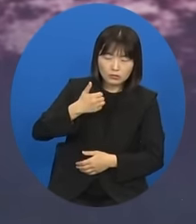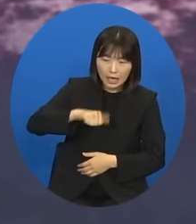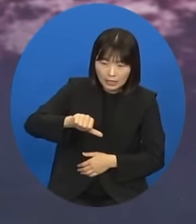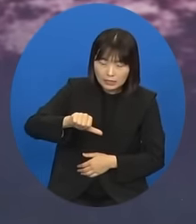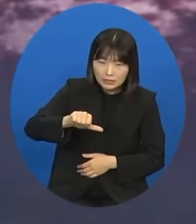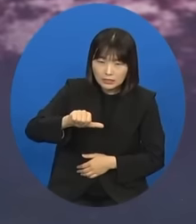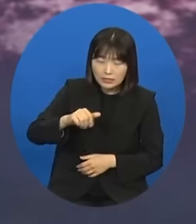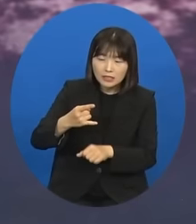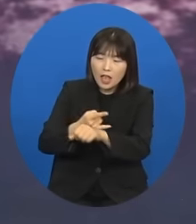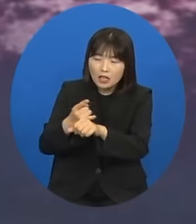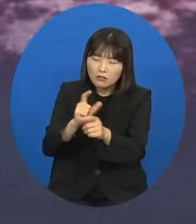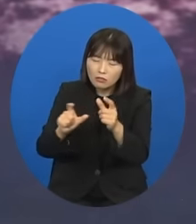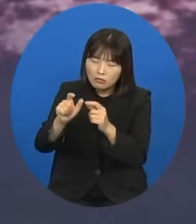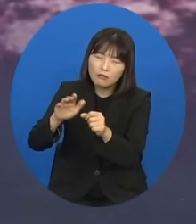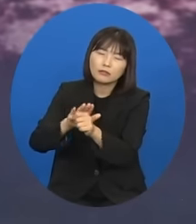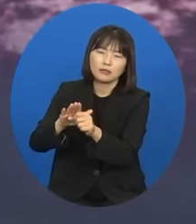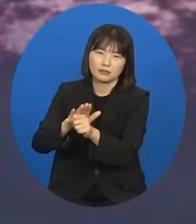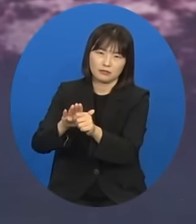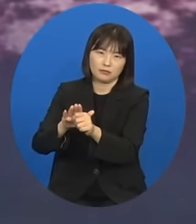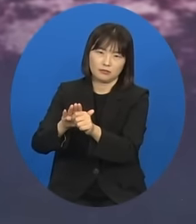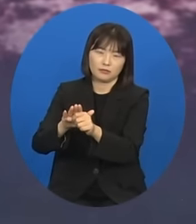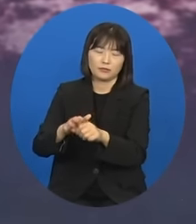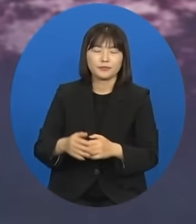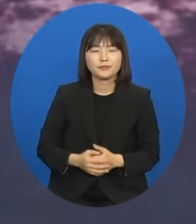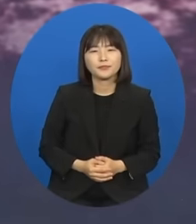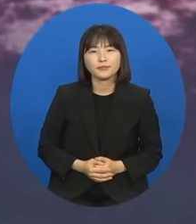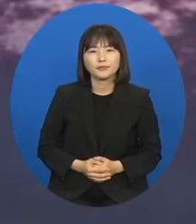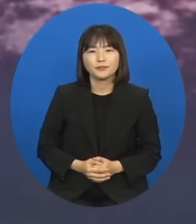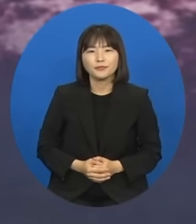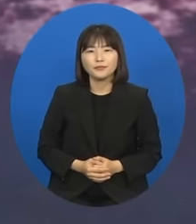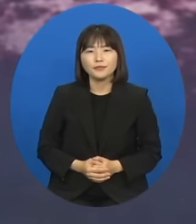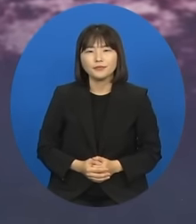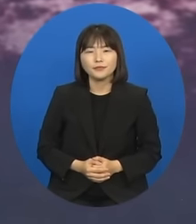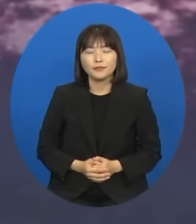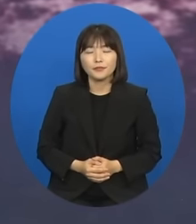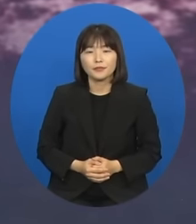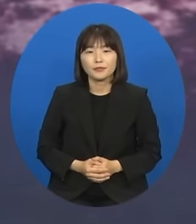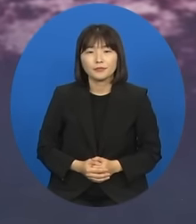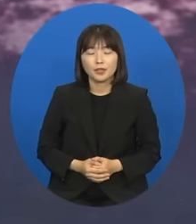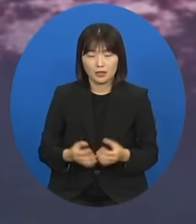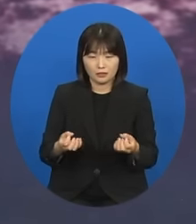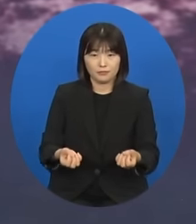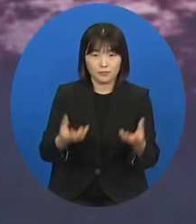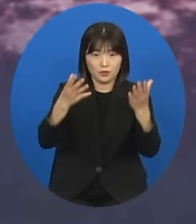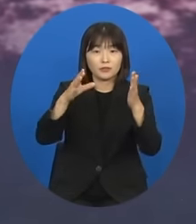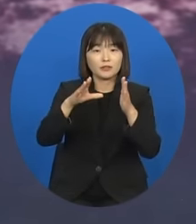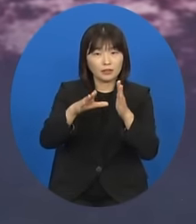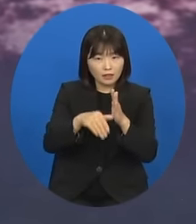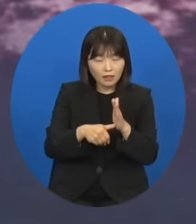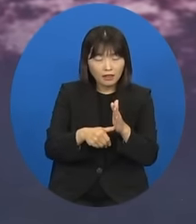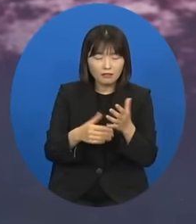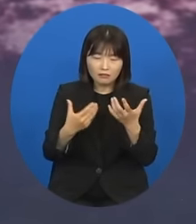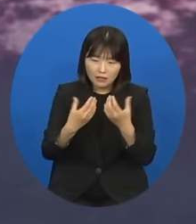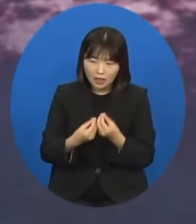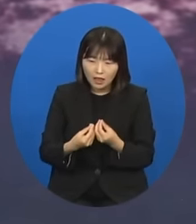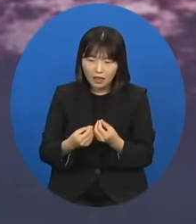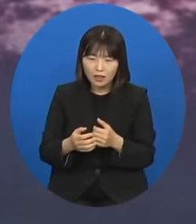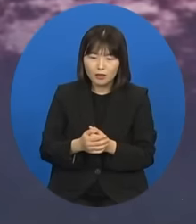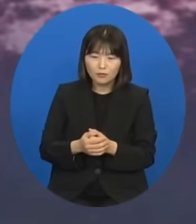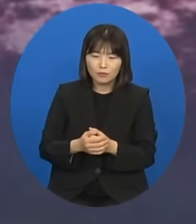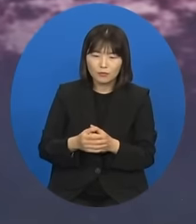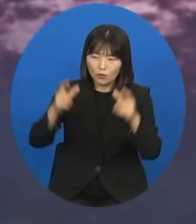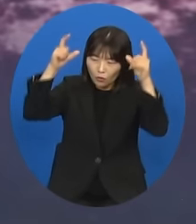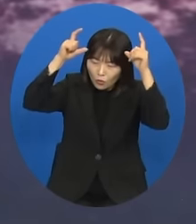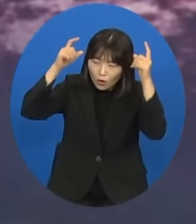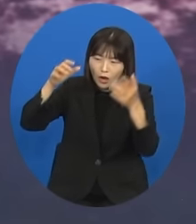것이죠 어 그래서 소위 이제 명절 때마다 하우 고기를 들고오는 그 에서가